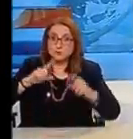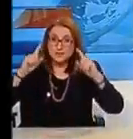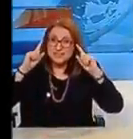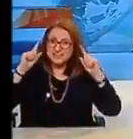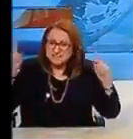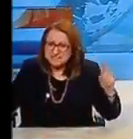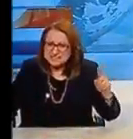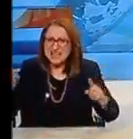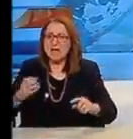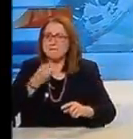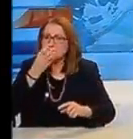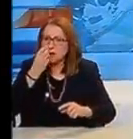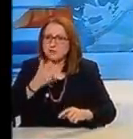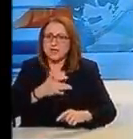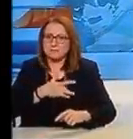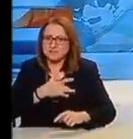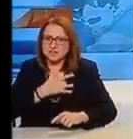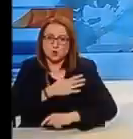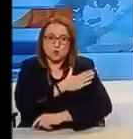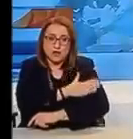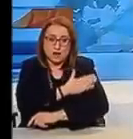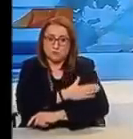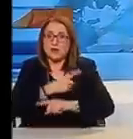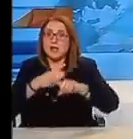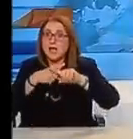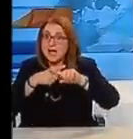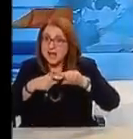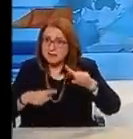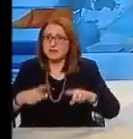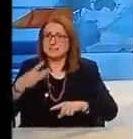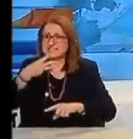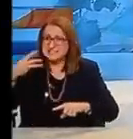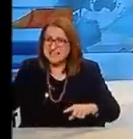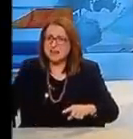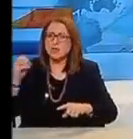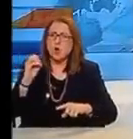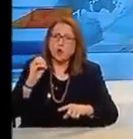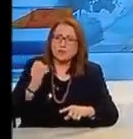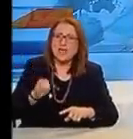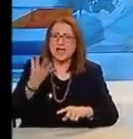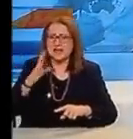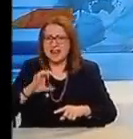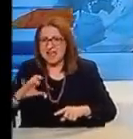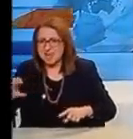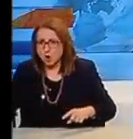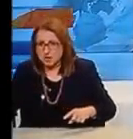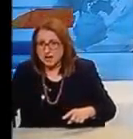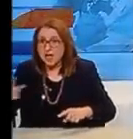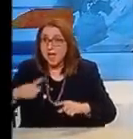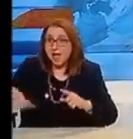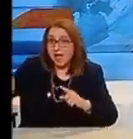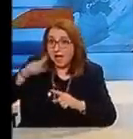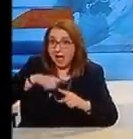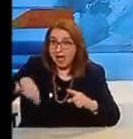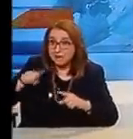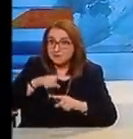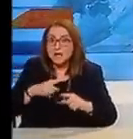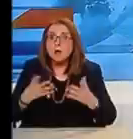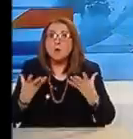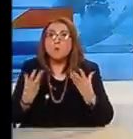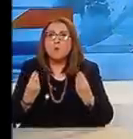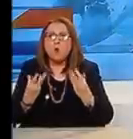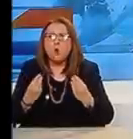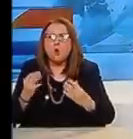η Φιλοθέη Ψυχικό, το Χαλάνδρι, η Ξάνθη, η Ορδέα και η Νέα Ιωνία Αττικής παρουσιάζουν έντονο